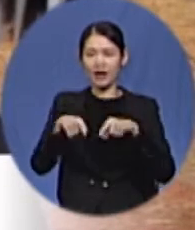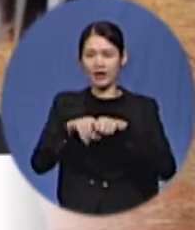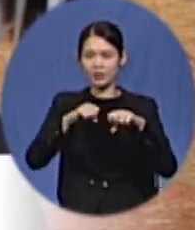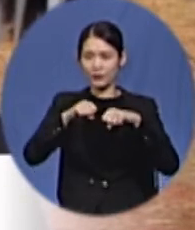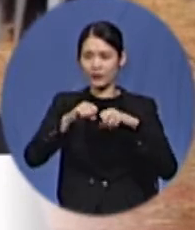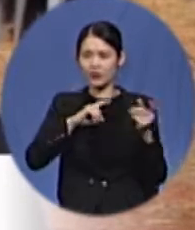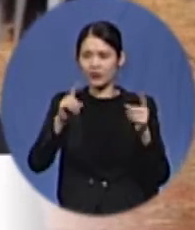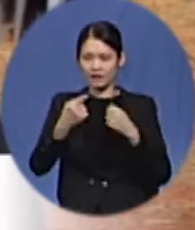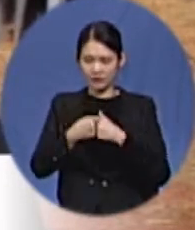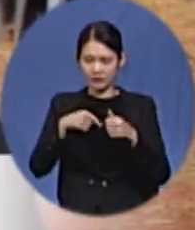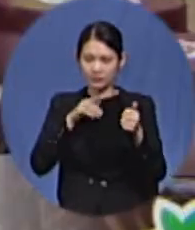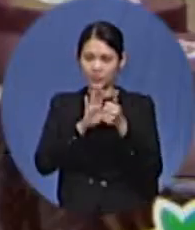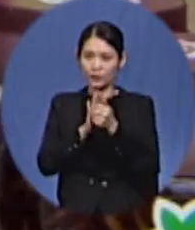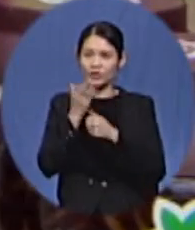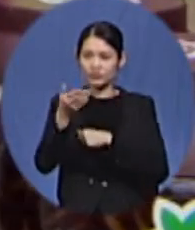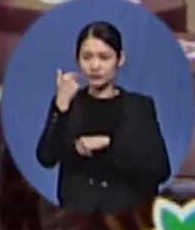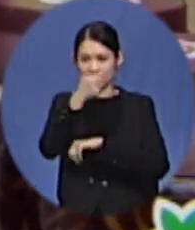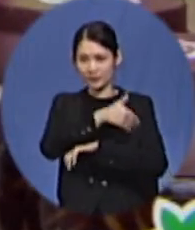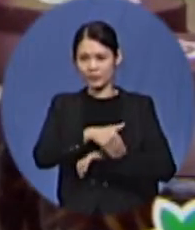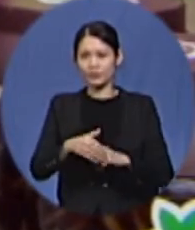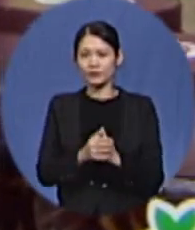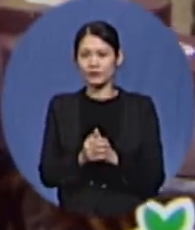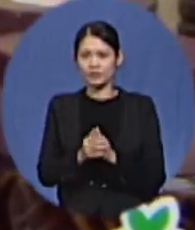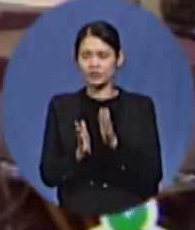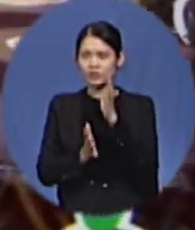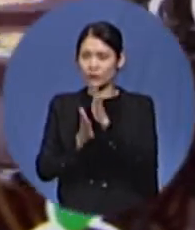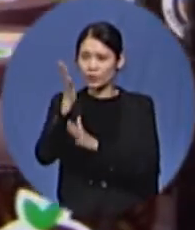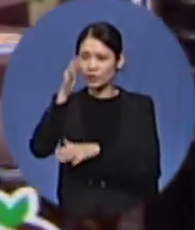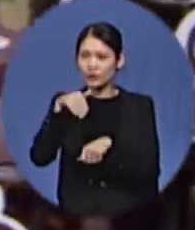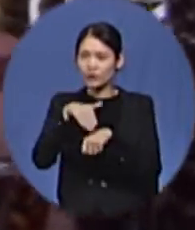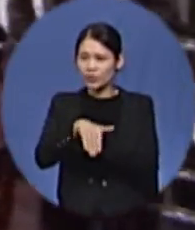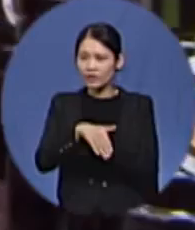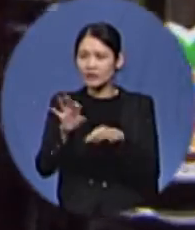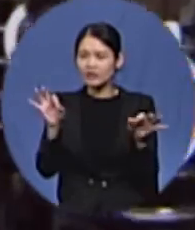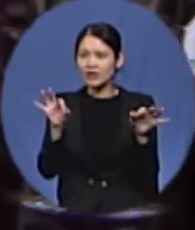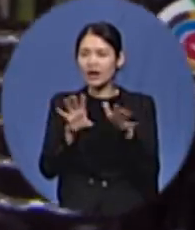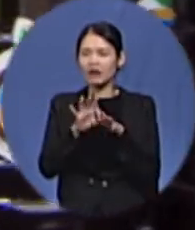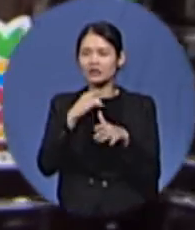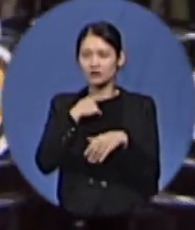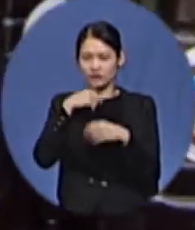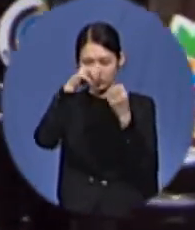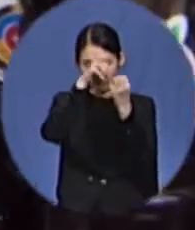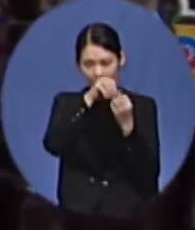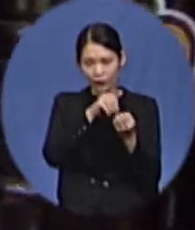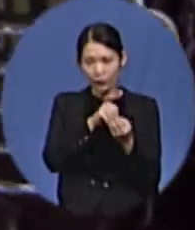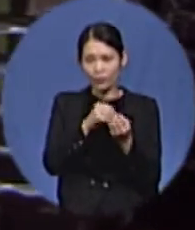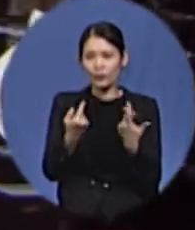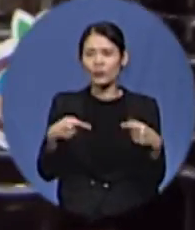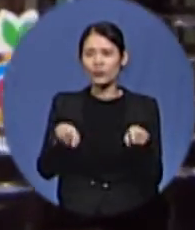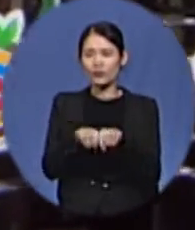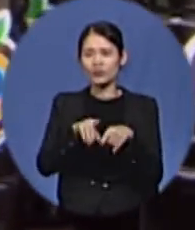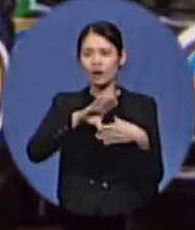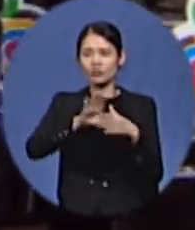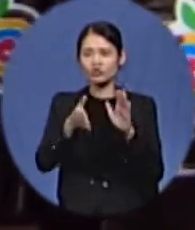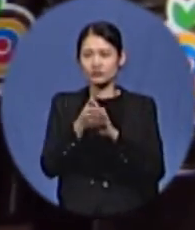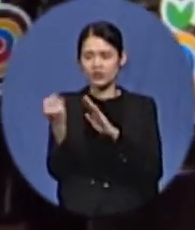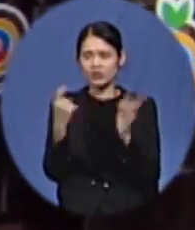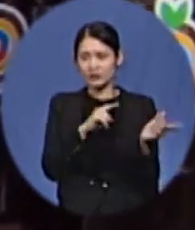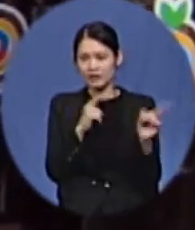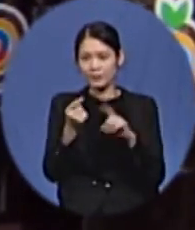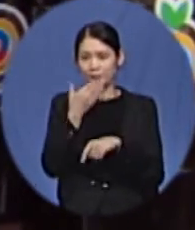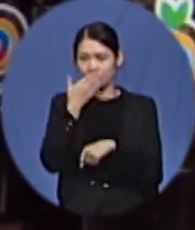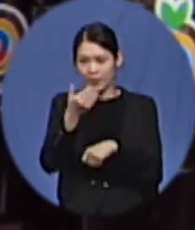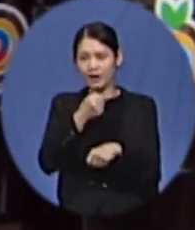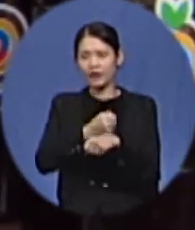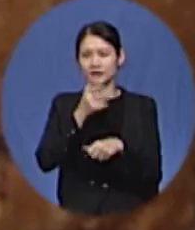참여할 수 있도록 지원할 계획입니다. 도시화로 사라져가는 우리 전통 공동체 문화를 되살리는 따복